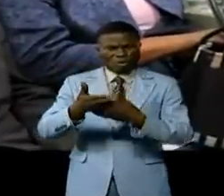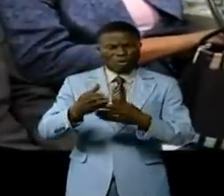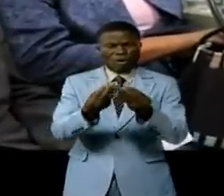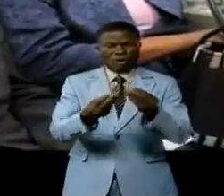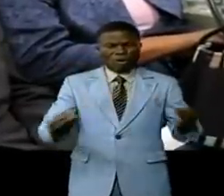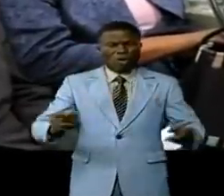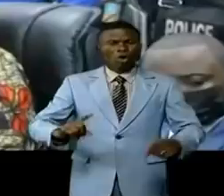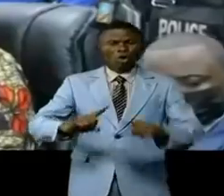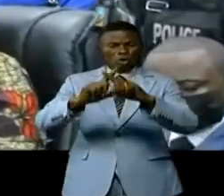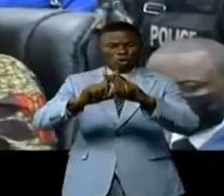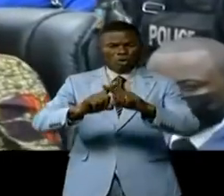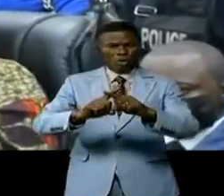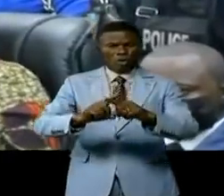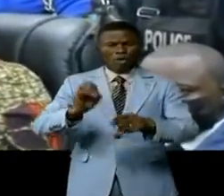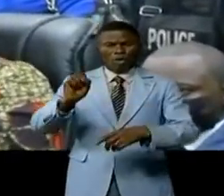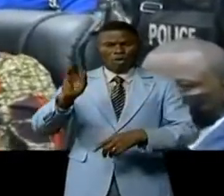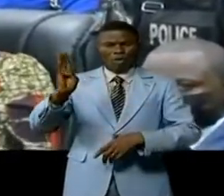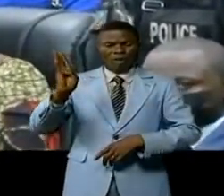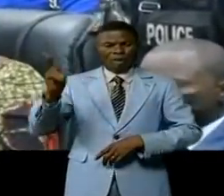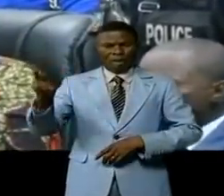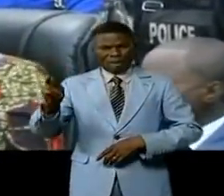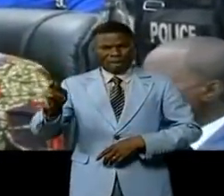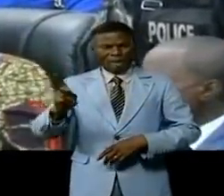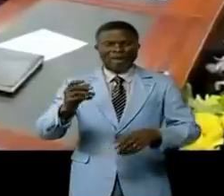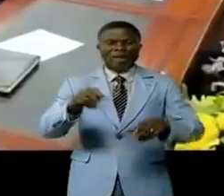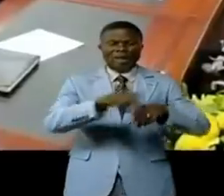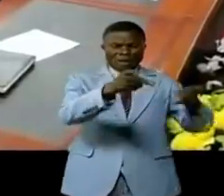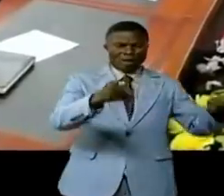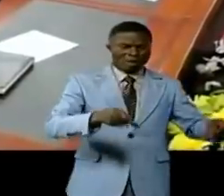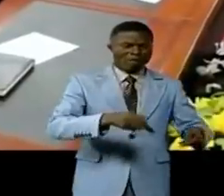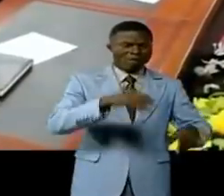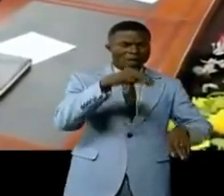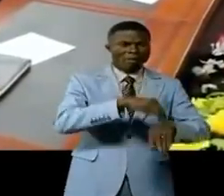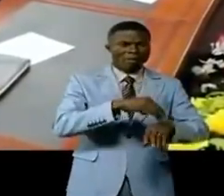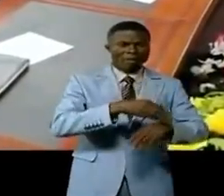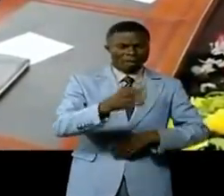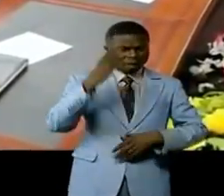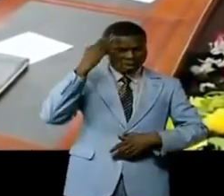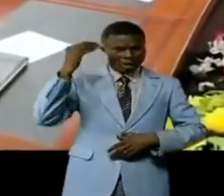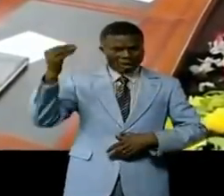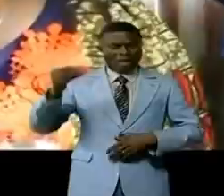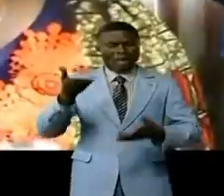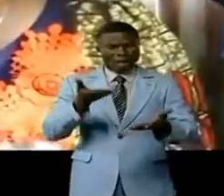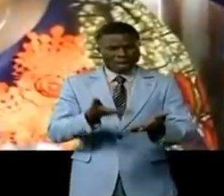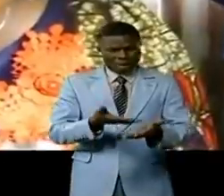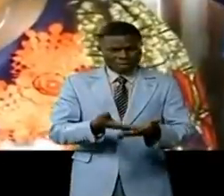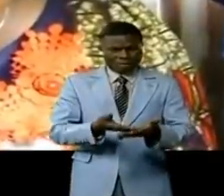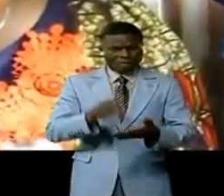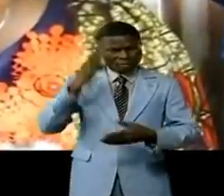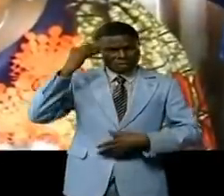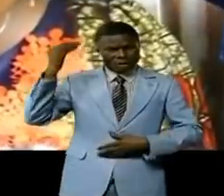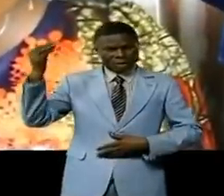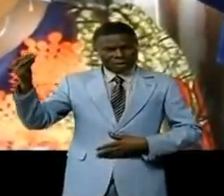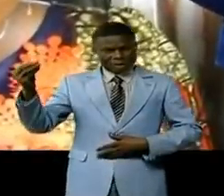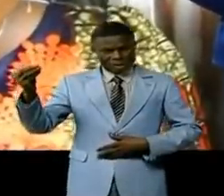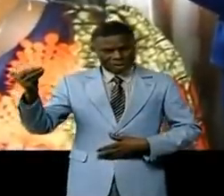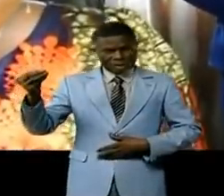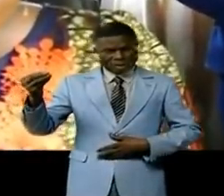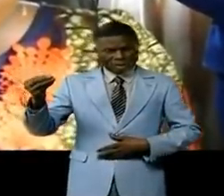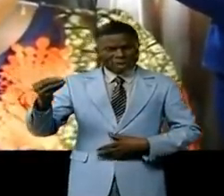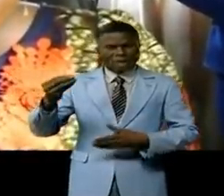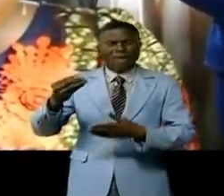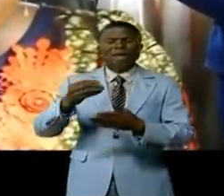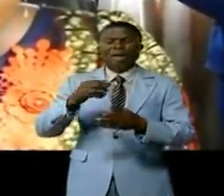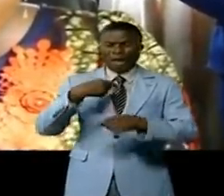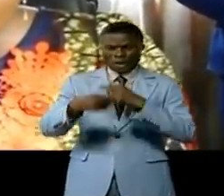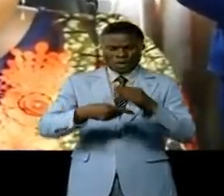du conflit opposant l'OEBK aux ayants droit foncier des Matadi. L'espoir est permis. L'espoir d'une page